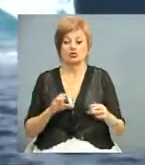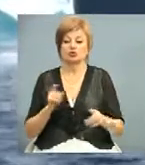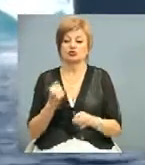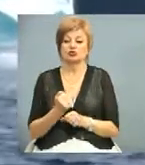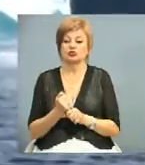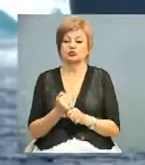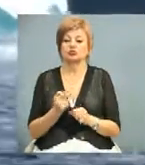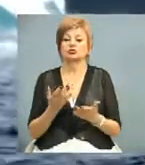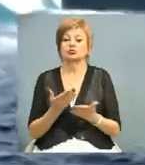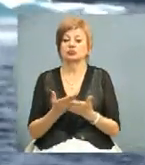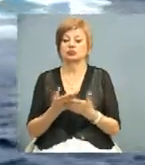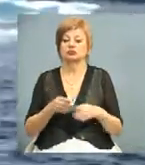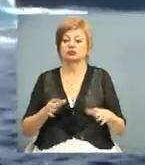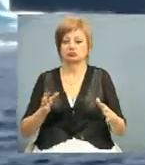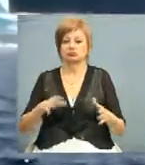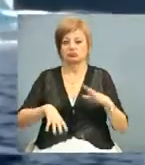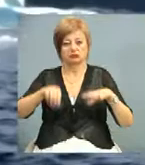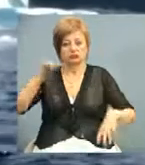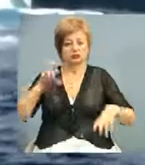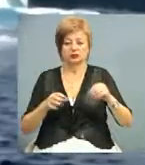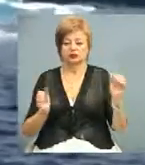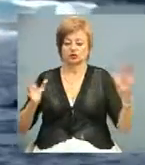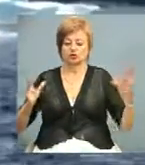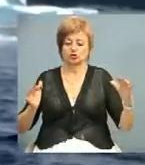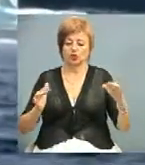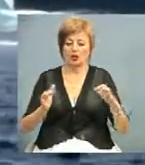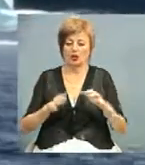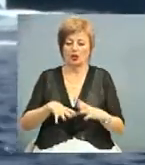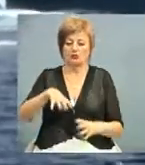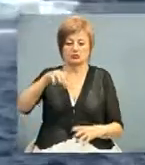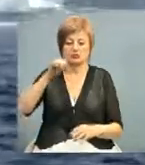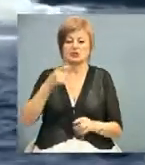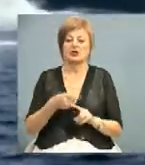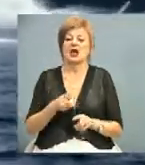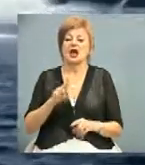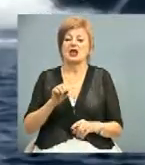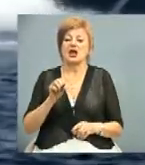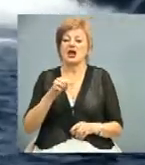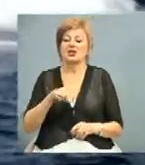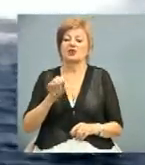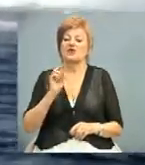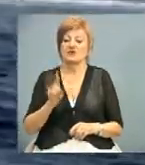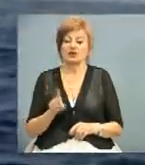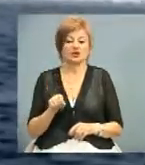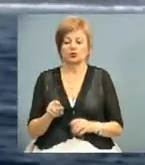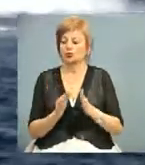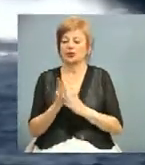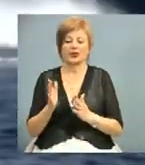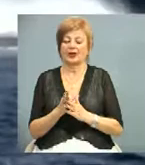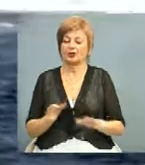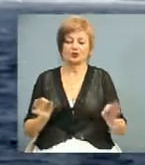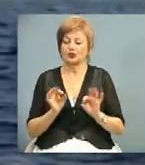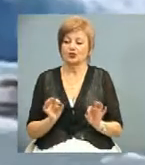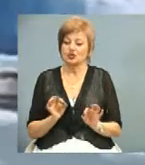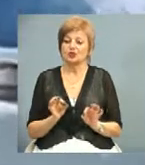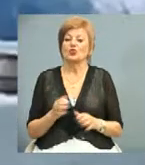складаються абсолютно з криги. Велетенські скупчення льоду на суходолі називають льодовиками. Тут не ростуть рослини та рідко можна